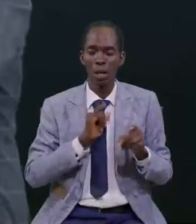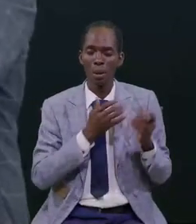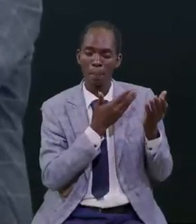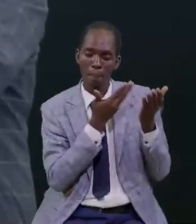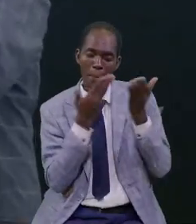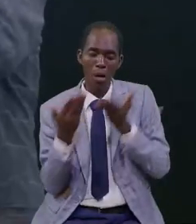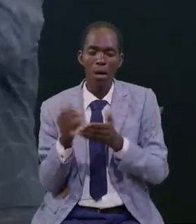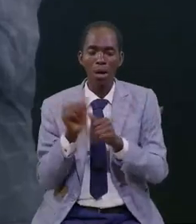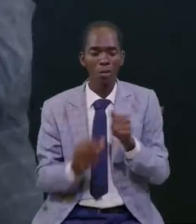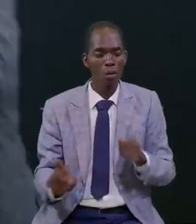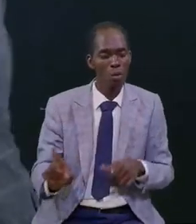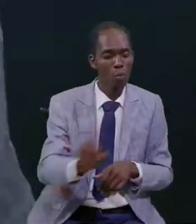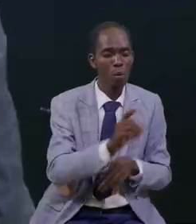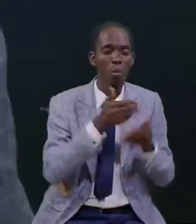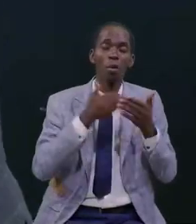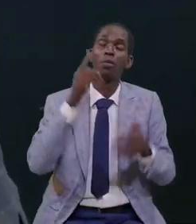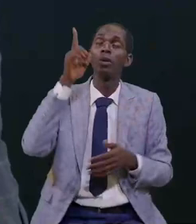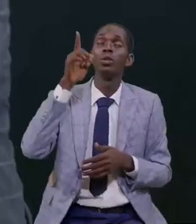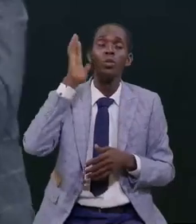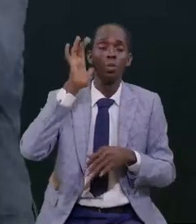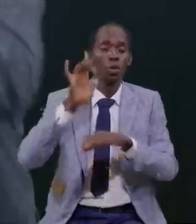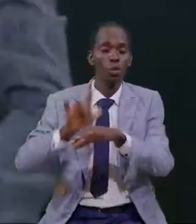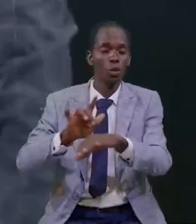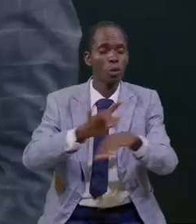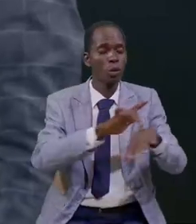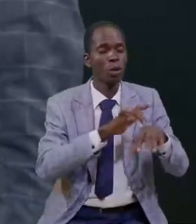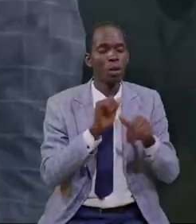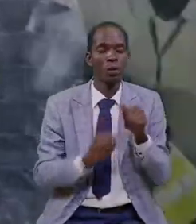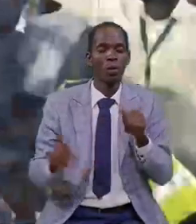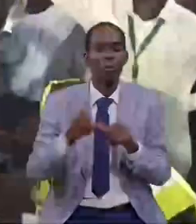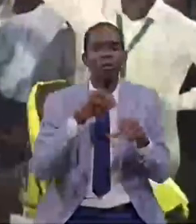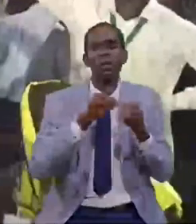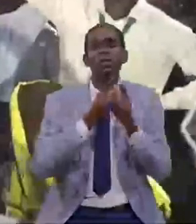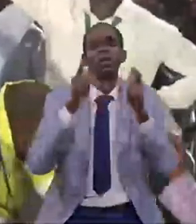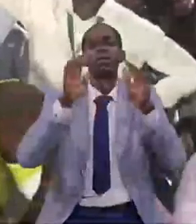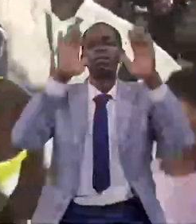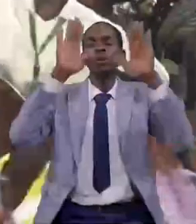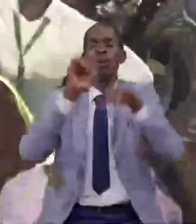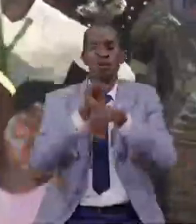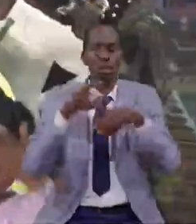touches chacun de façon miraculeuse au nom de